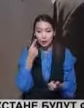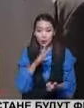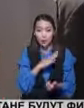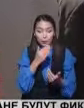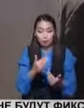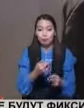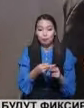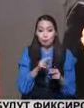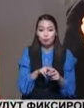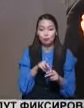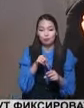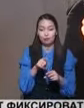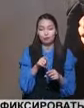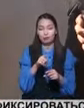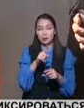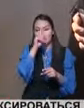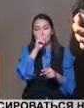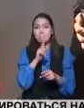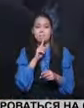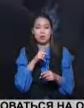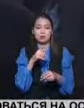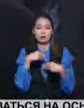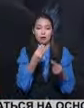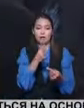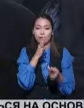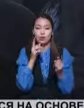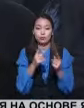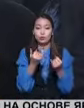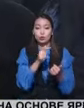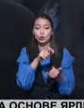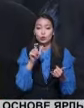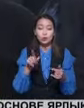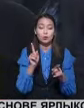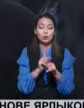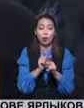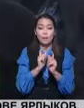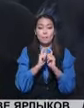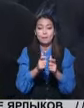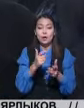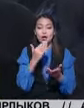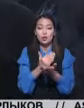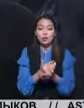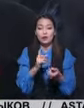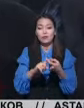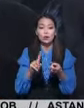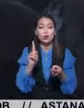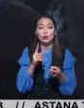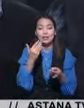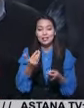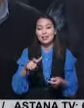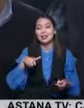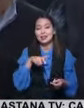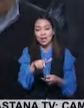решение вопроса дали всего месяц, жалуются актюбинцы. Сейчас людям пришло уведомление в связи с тем, что хотят проводить дорогу.